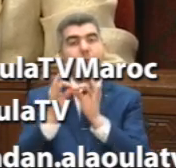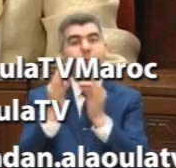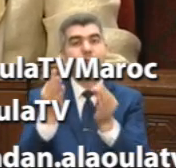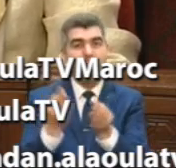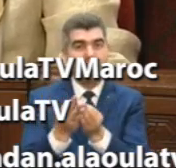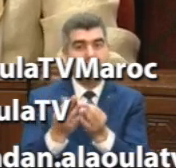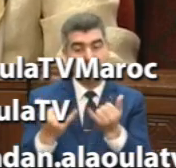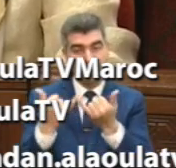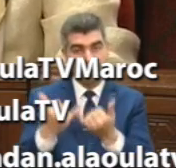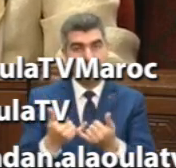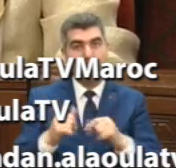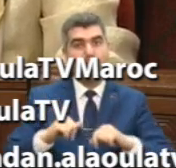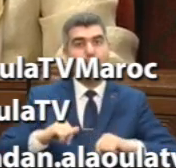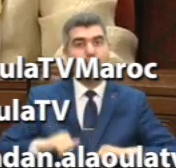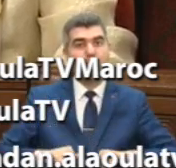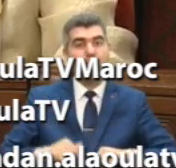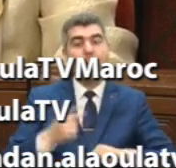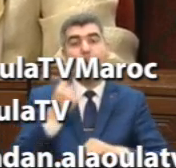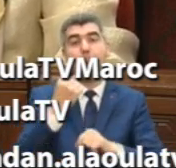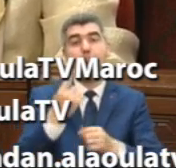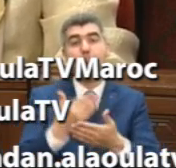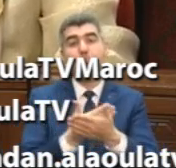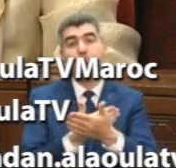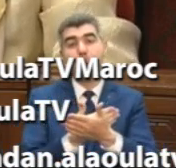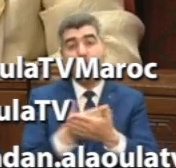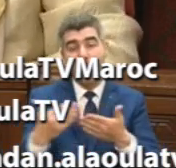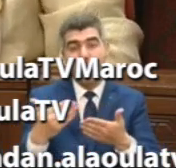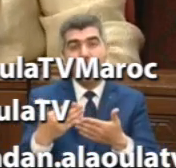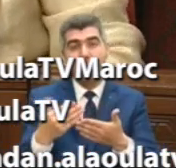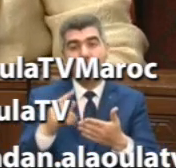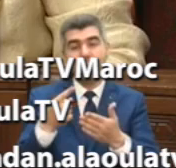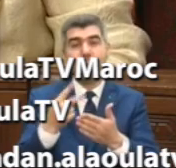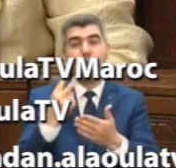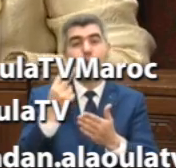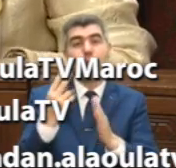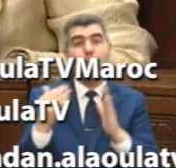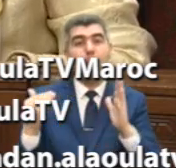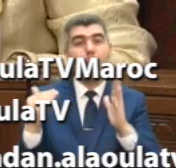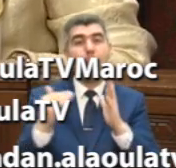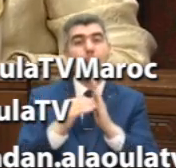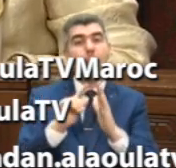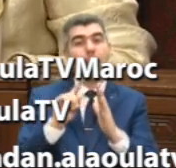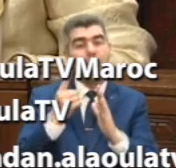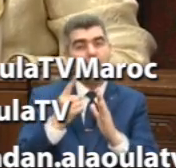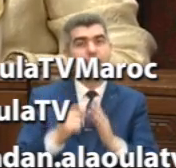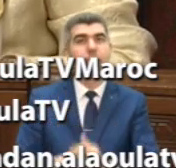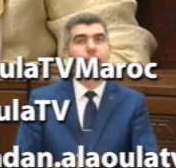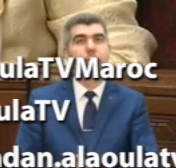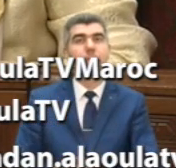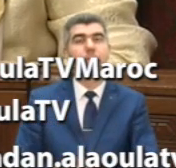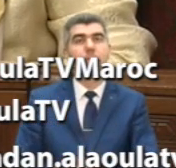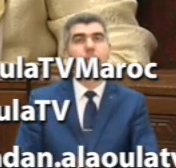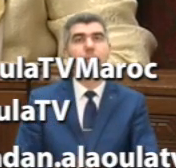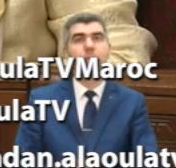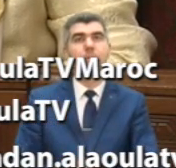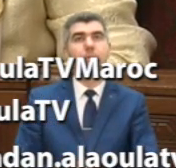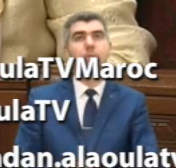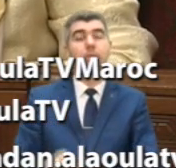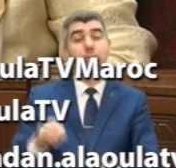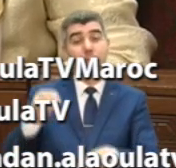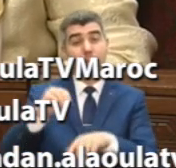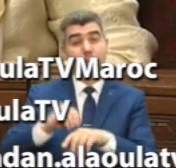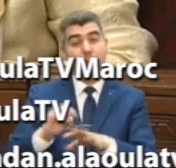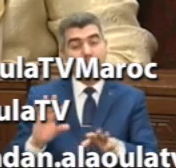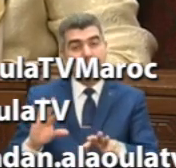اليوم الوزارة ساهمت بمليار فاصلة جوج على مساحة ديال 420 هكتار. فيما يخص